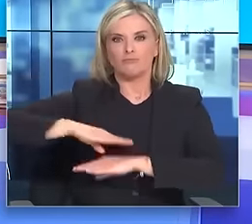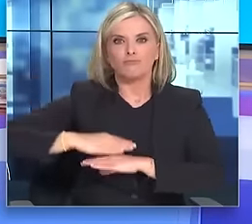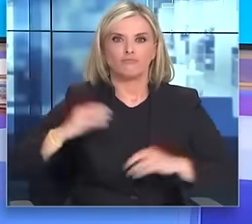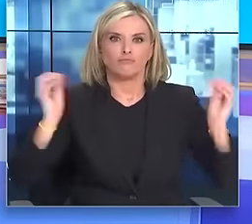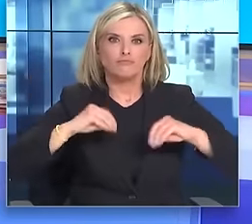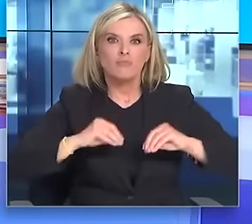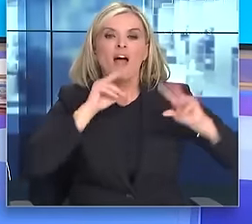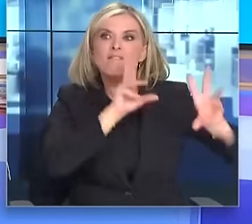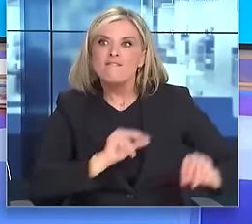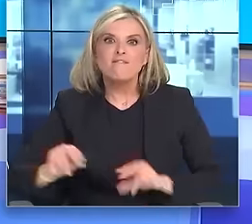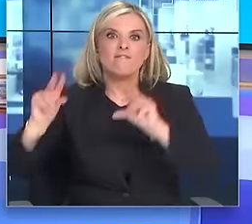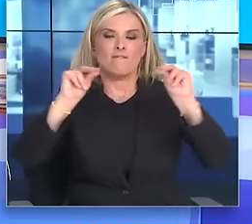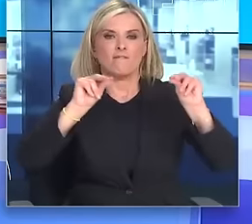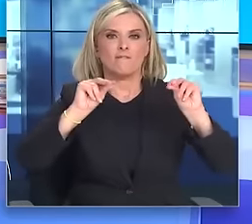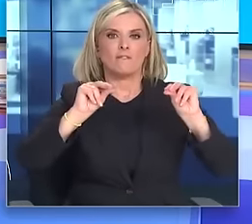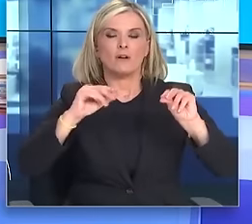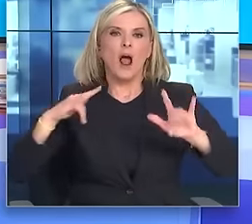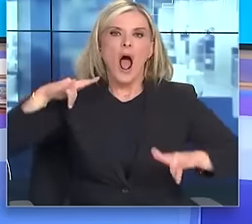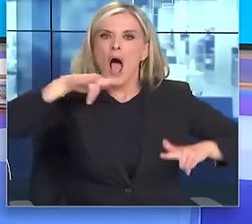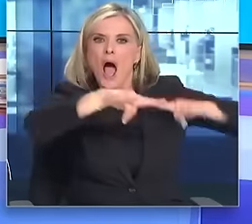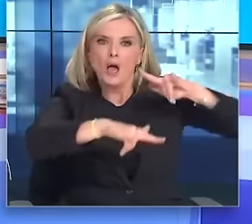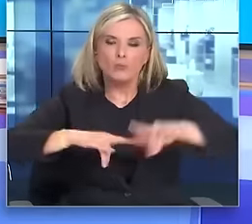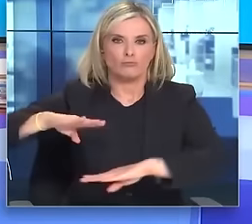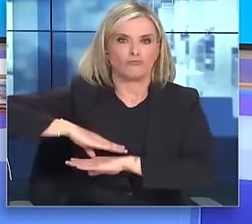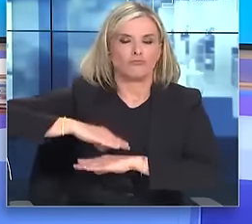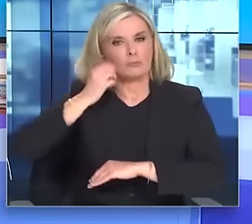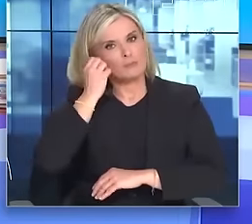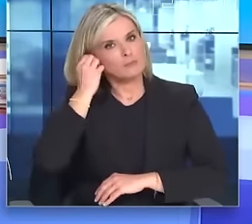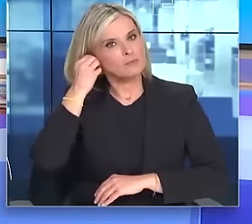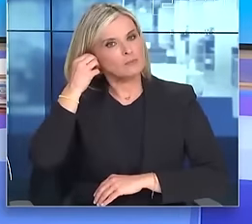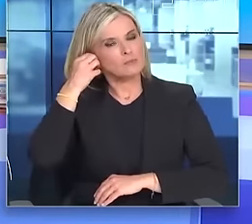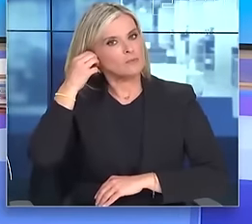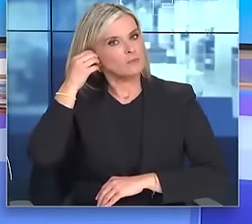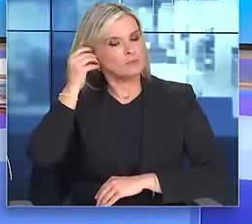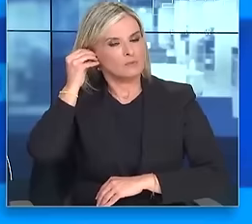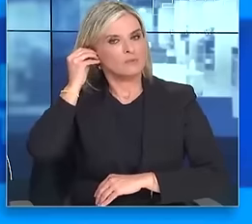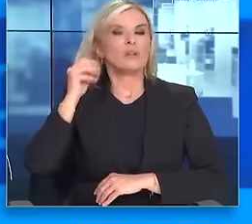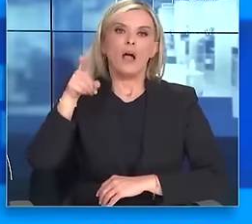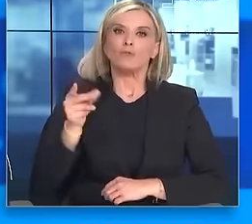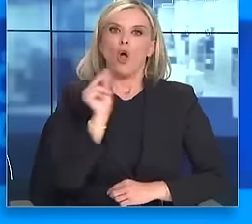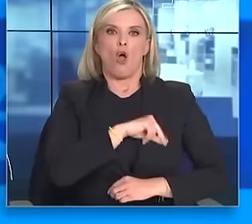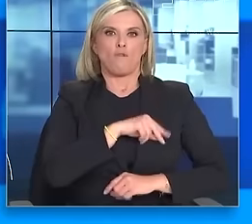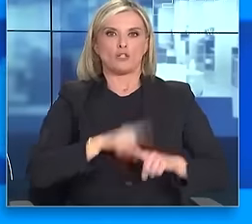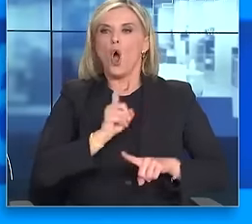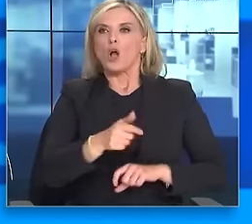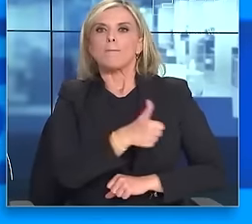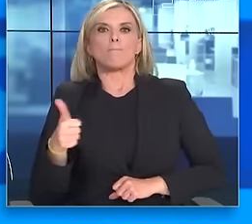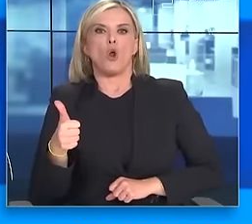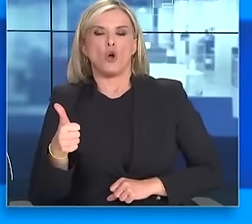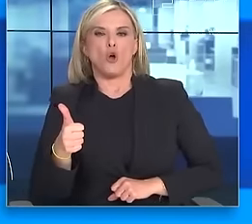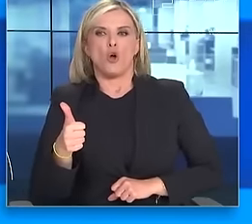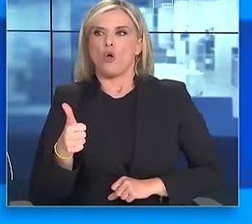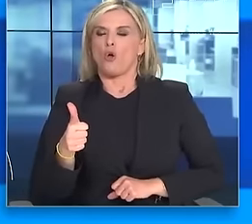κοινή ευρωπαϊκή αεράμινα. Ένα ευρωπαϊκό Iron Dome, το οποίο προφανώς και θα ωφελήσει πολύ την Ελλάδα. Ποια θα είναι η πολιτική δύναμη που